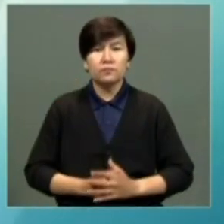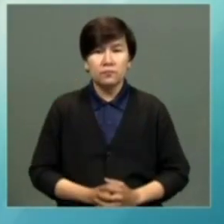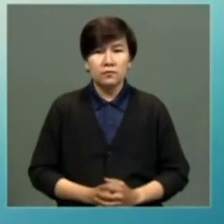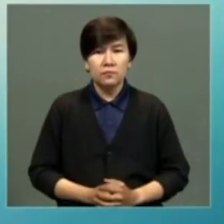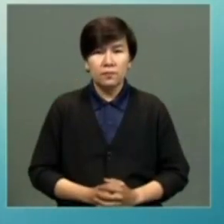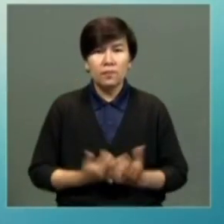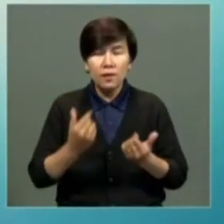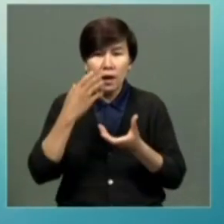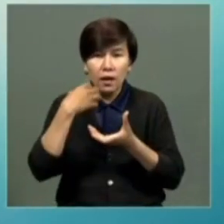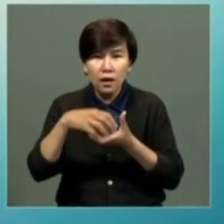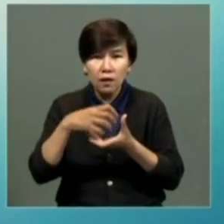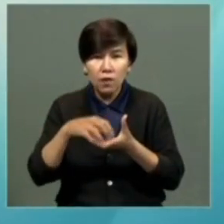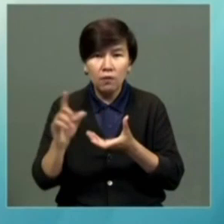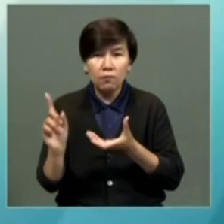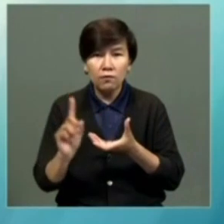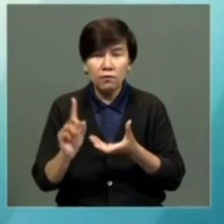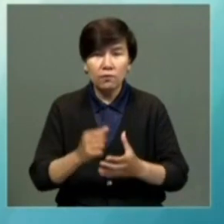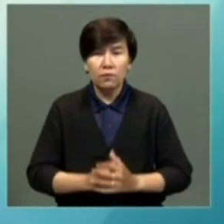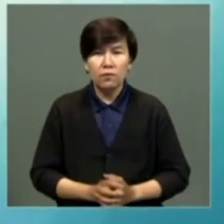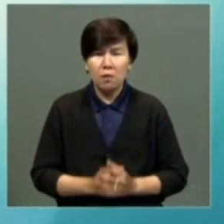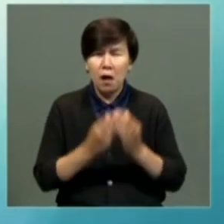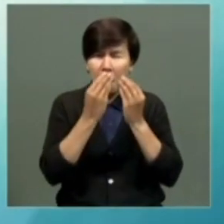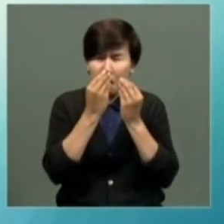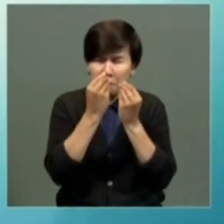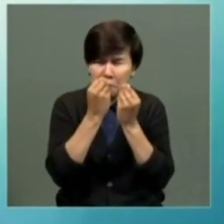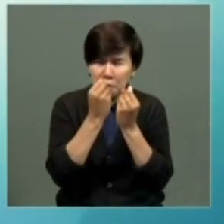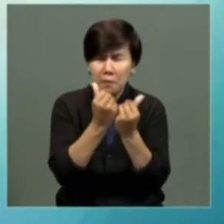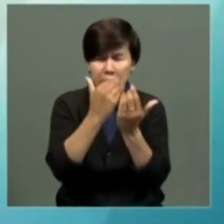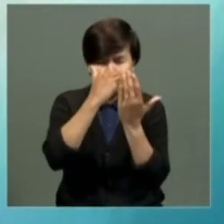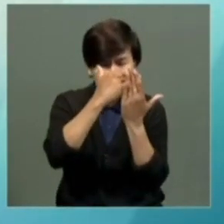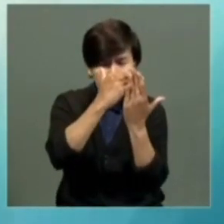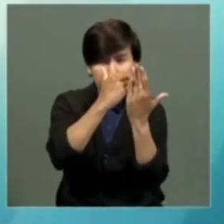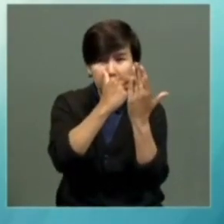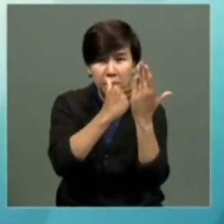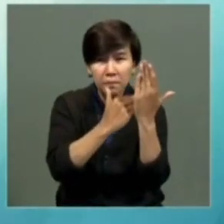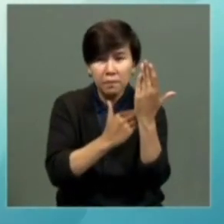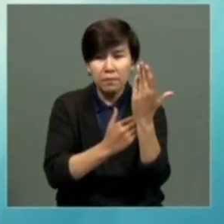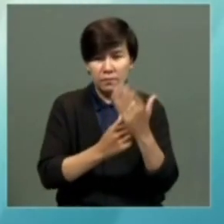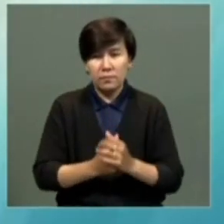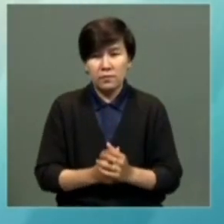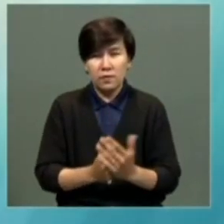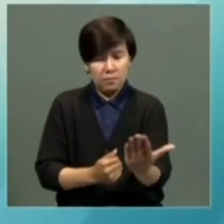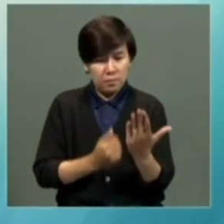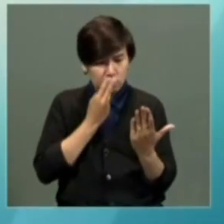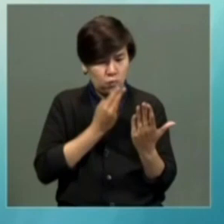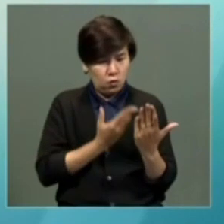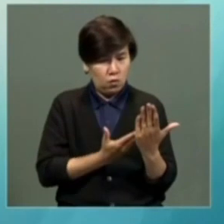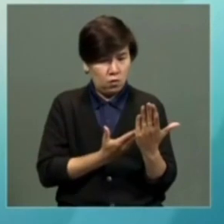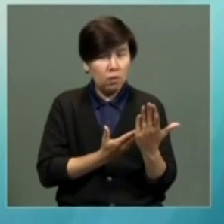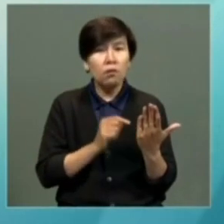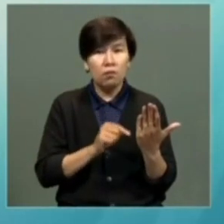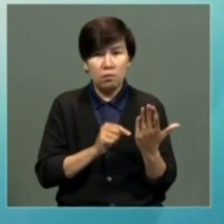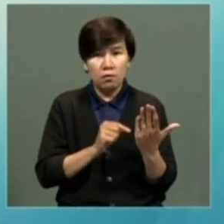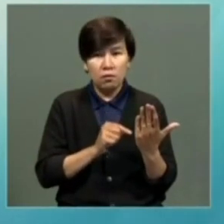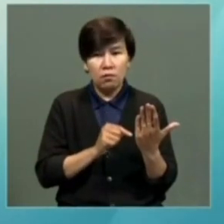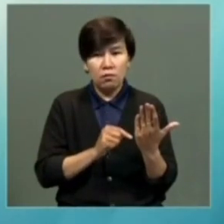ามีความละเอียดอ่อนกันพอสมควรเนี่ยนะฮะที่ผมอยู่ในมือเนี่ยสะสม202ราย